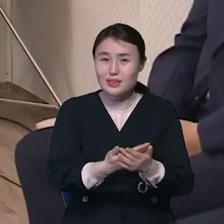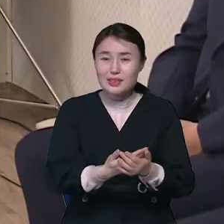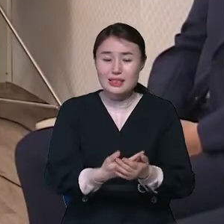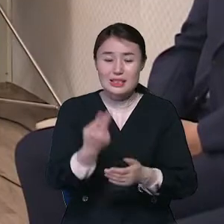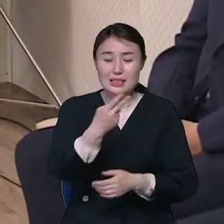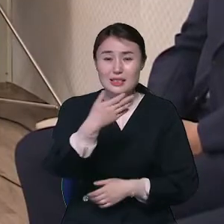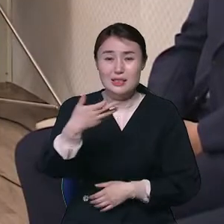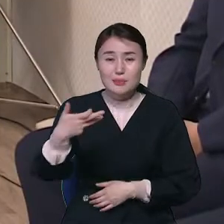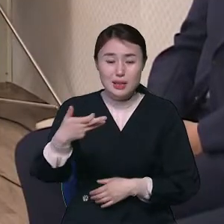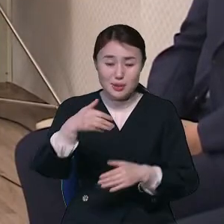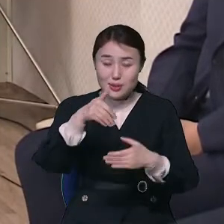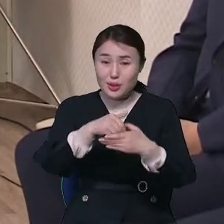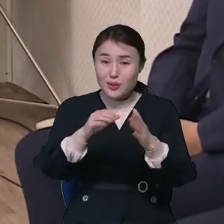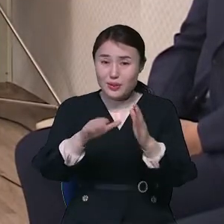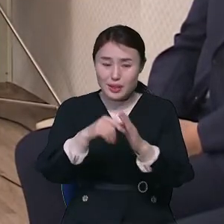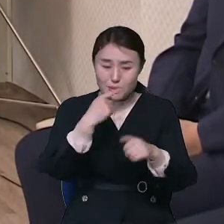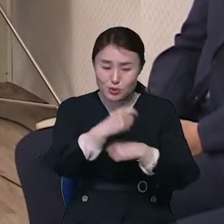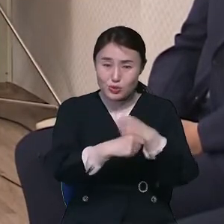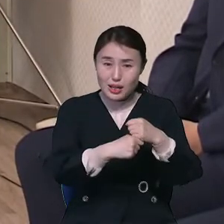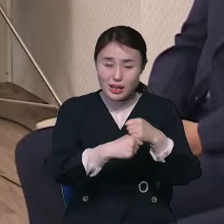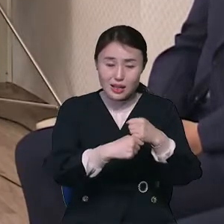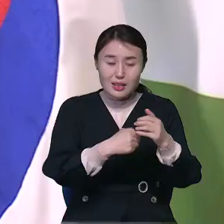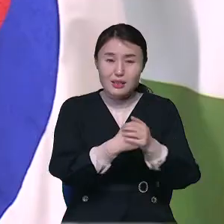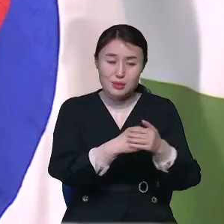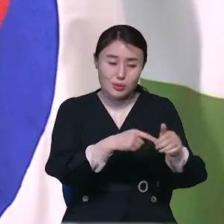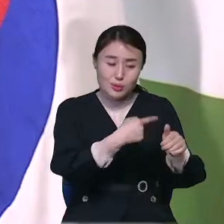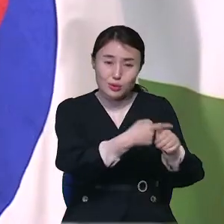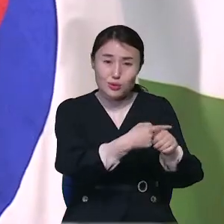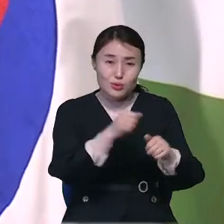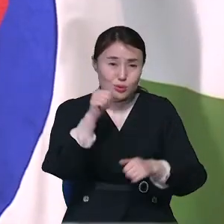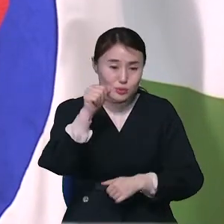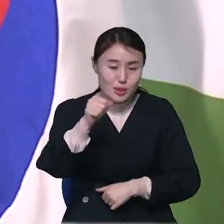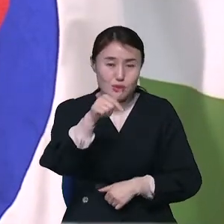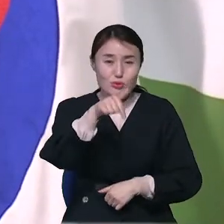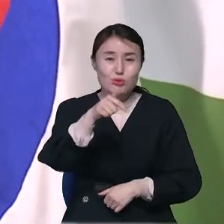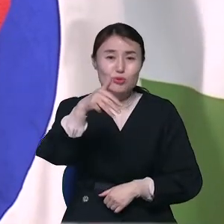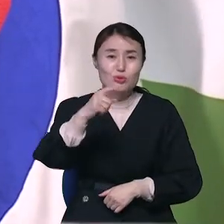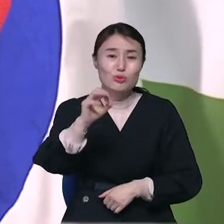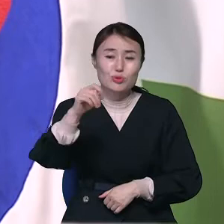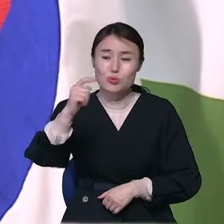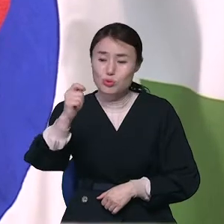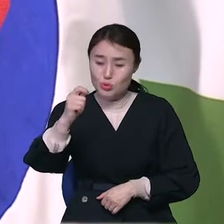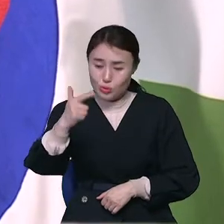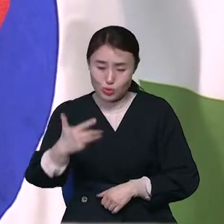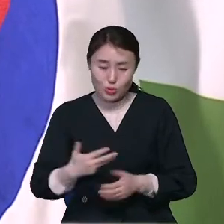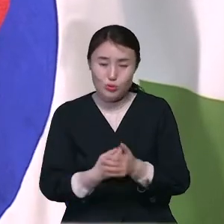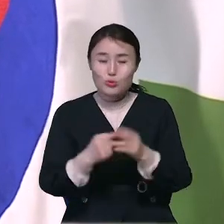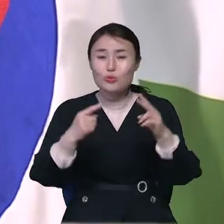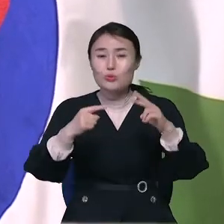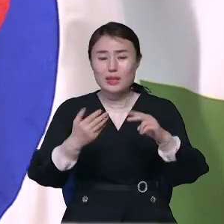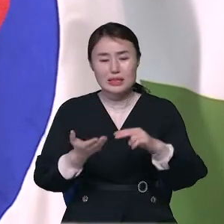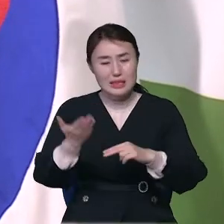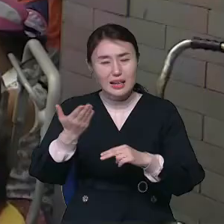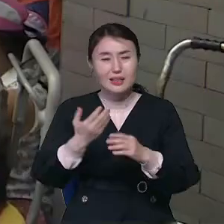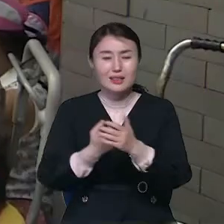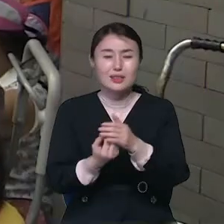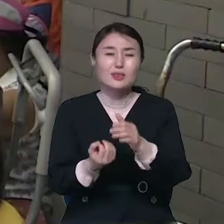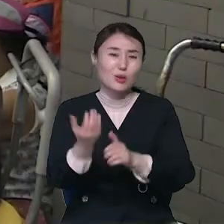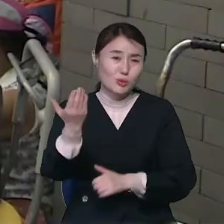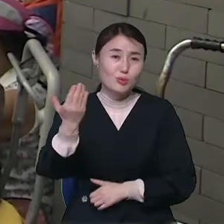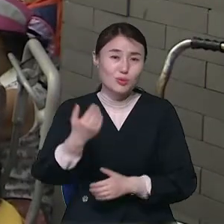지난 2018년 선거에서 민주당 소속으로 출마한 구충 공군 수는 2배 넘는 표 차이로 재선에 성공했습니다